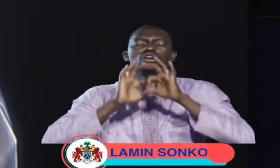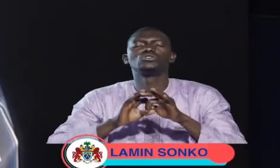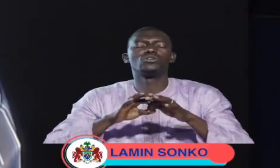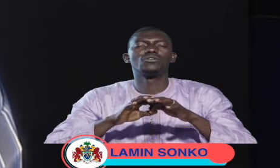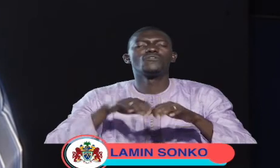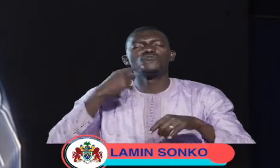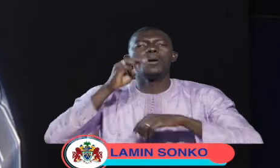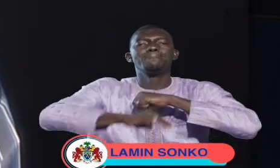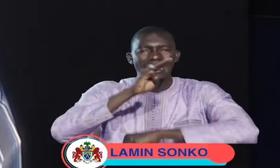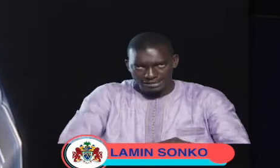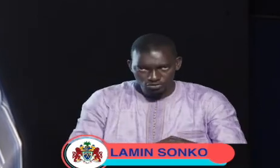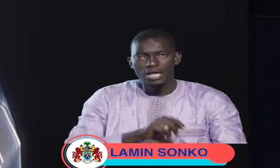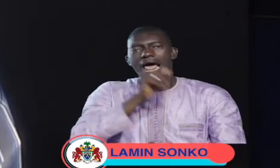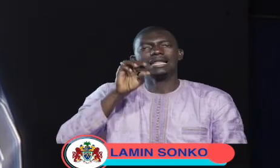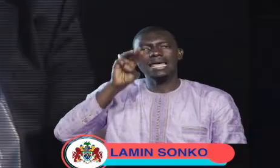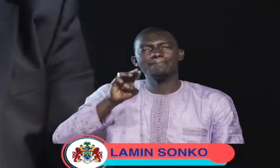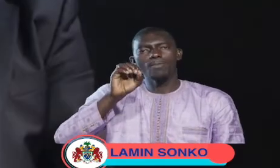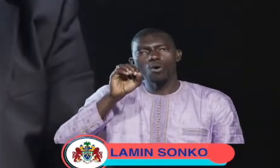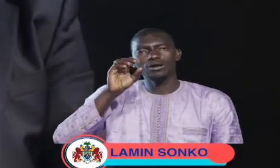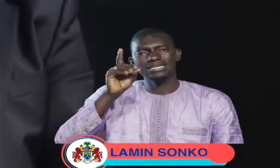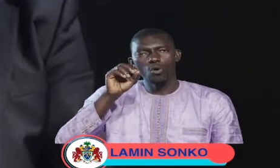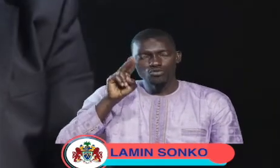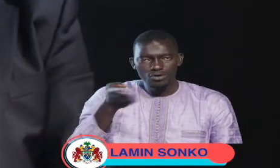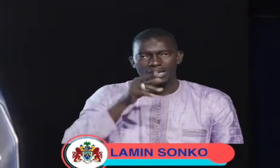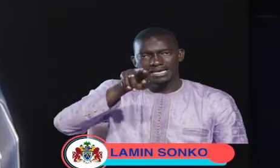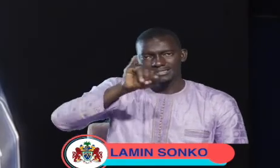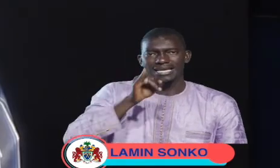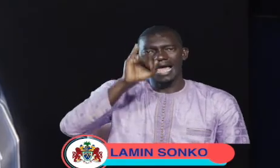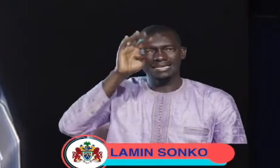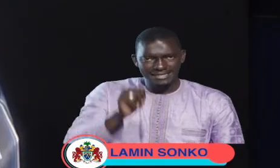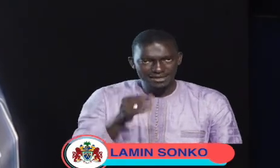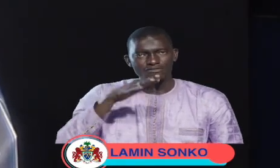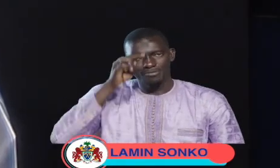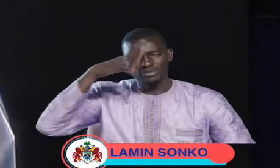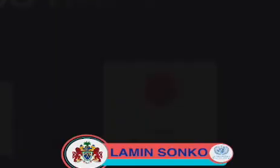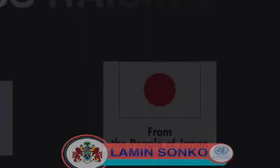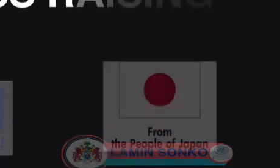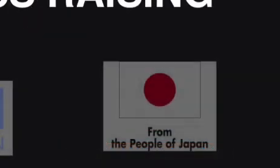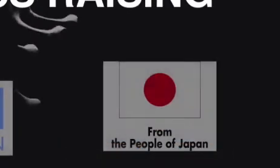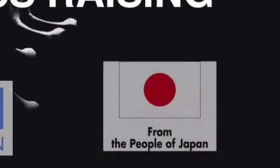Promotions, Ministry of Health. Jerejeñ Jeff, si sen tewabe si programme bi, ma ngi len di gërëm. Jerejeñ Jeff.